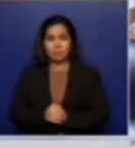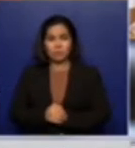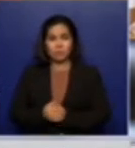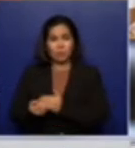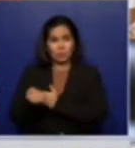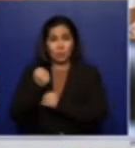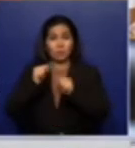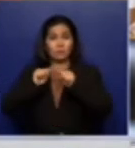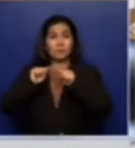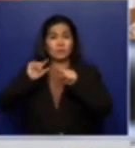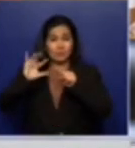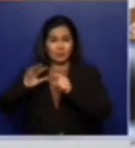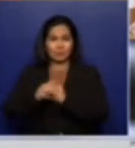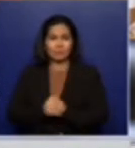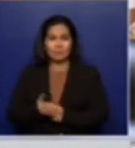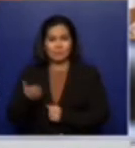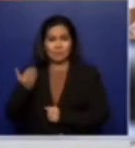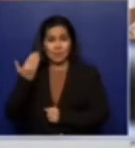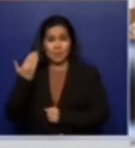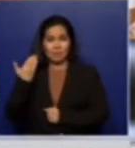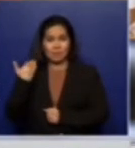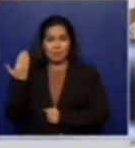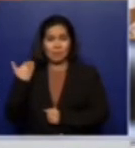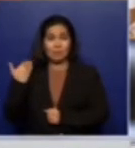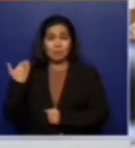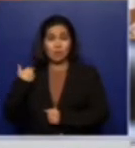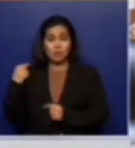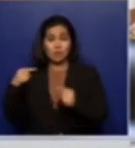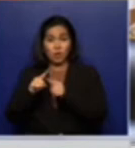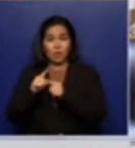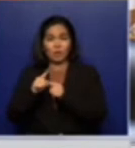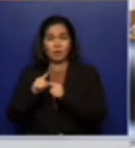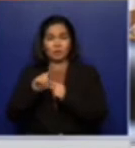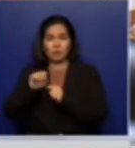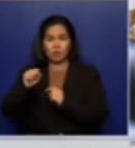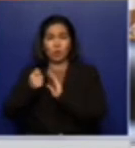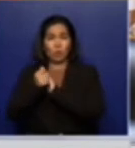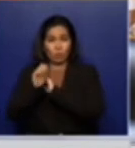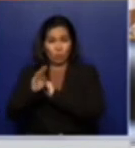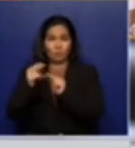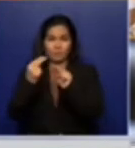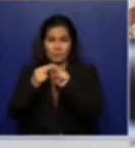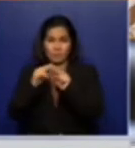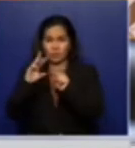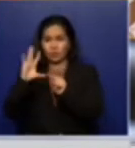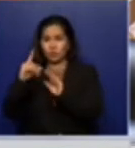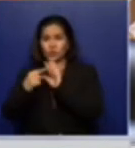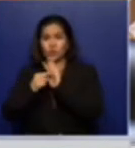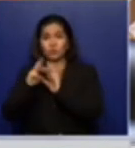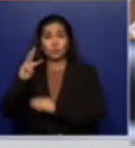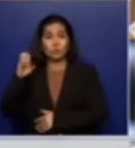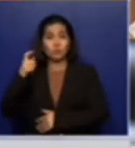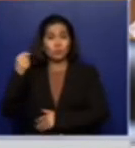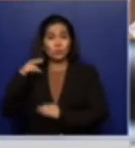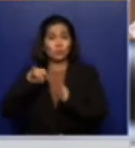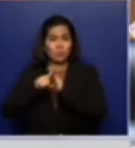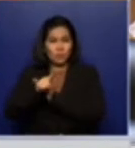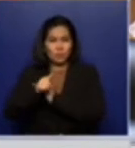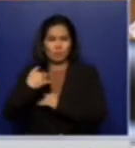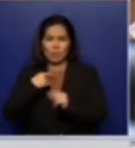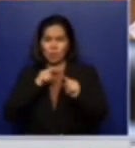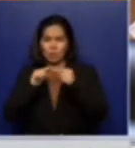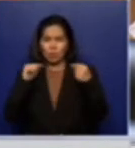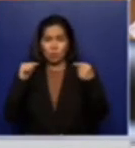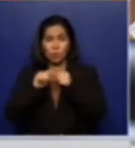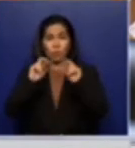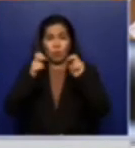5เมื่อกี้เพื่อนสมาชิกจากอุบลท่านชูวิทย์ขออภัยที่เอ่ยนามท่านพูดถึงเรื่องคล้ายๆเกี่ยวกับยาเสพติดและบ่อนการ